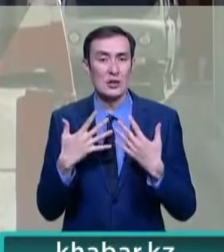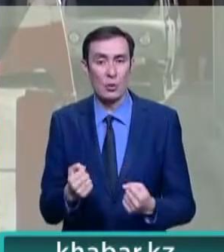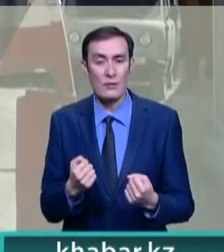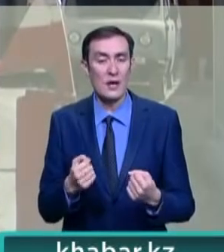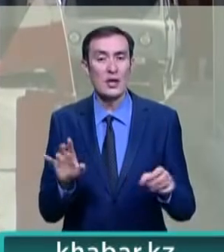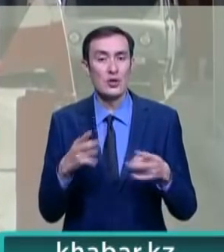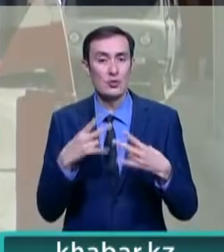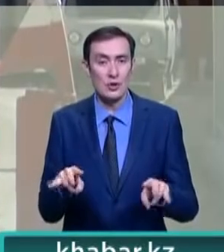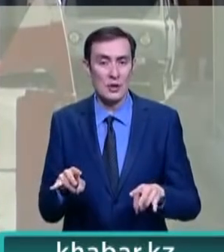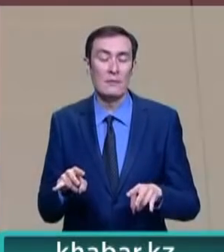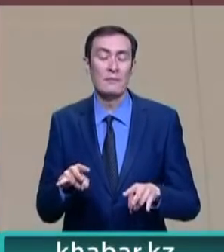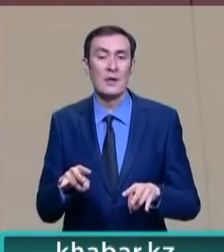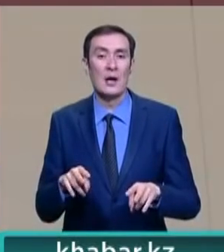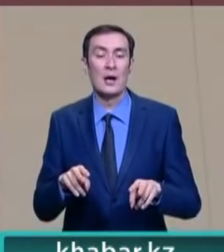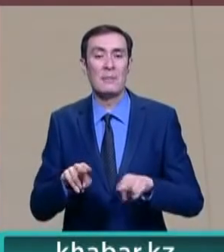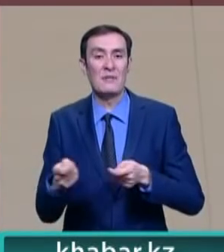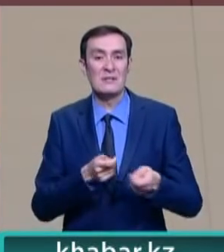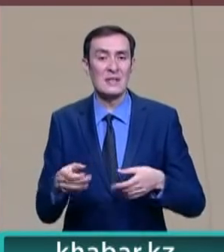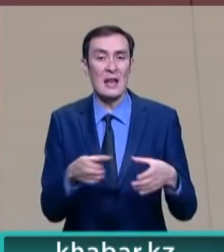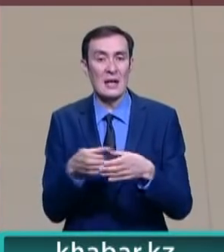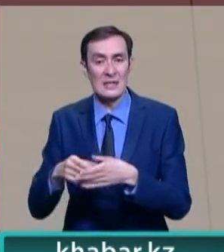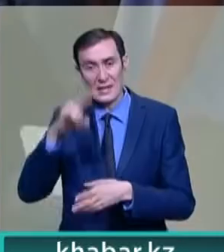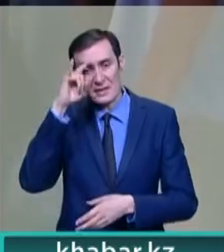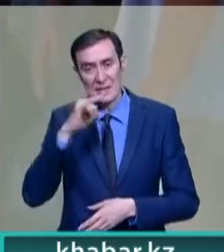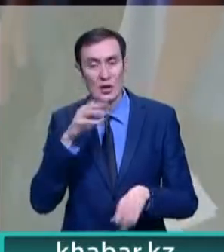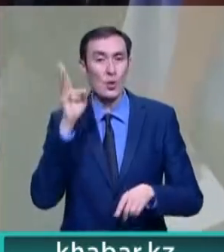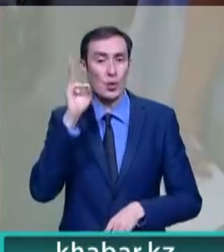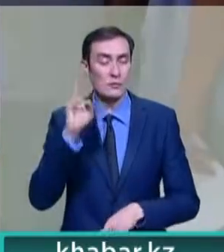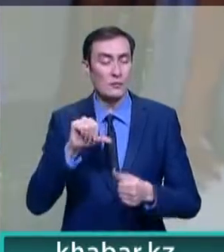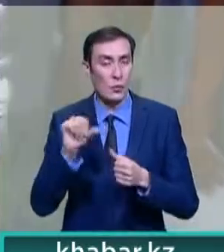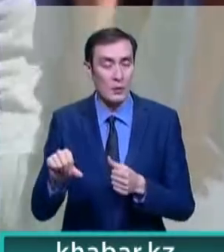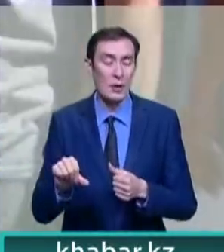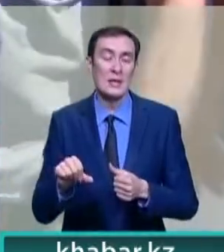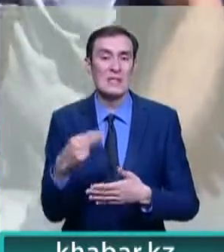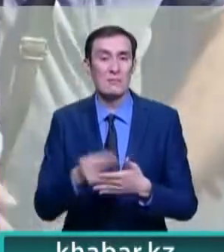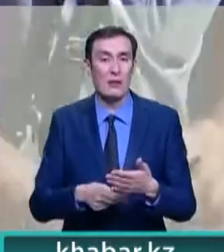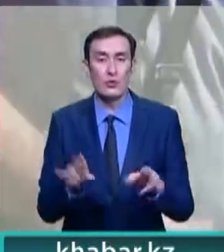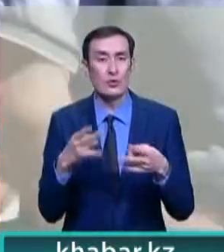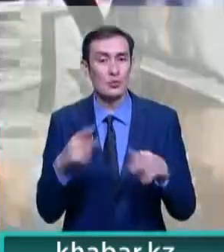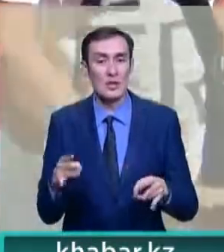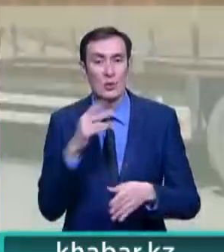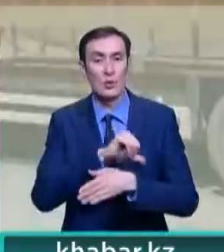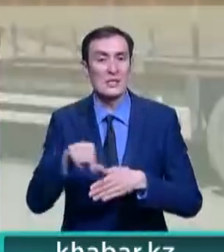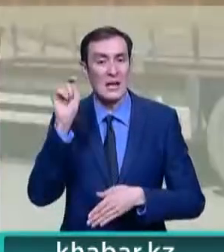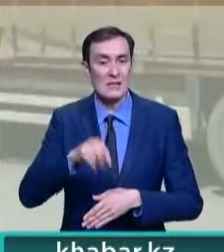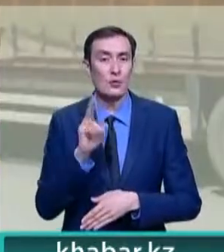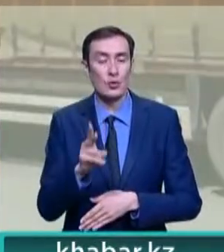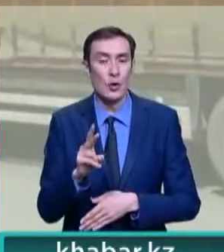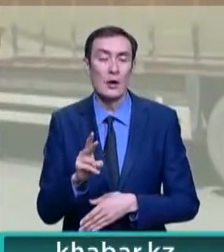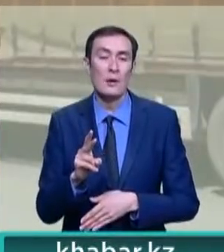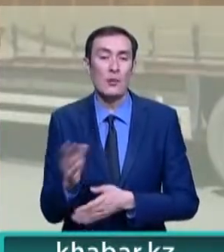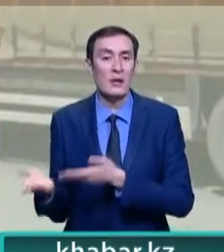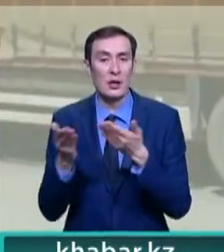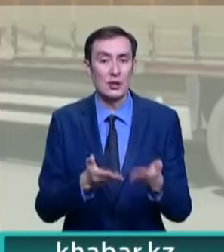не требуется членам правительственных делегаций Казахстана и консульств. Кроме того, справку не потребуют у иностранцев, которые прибывают